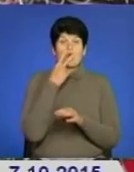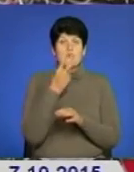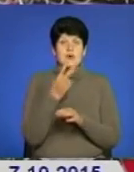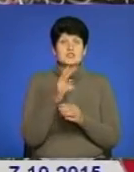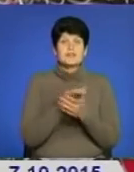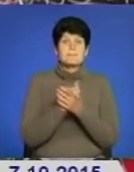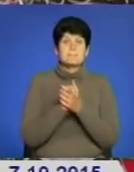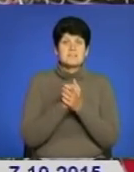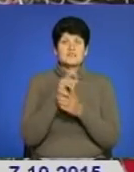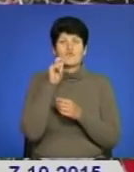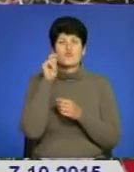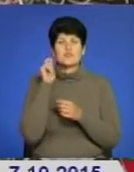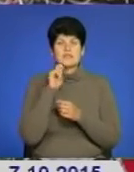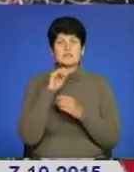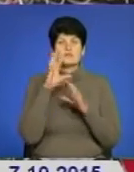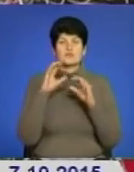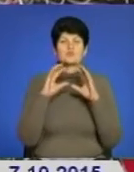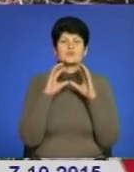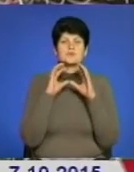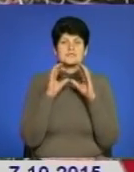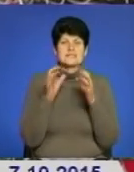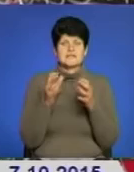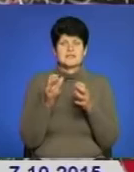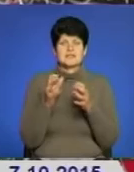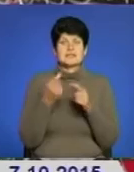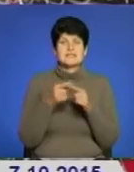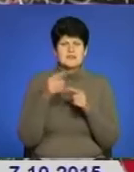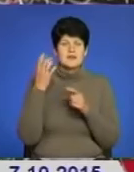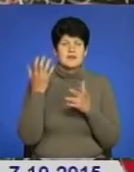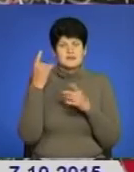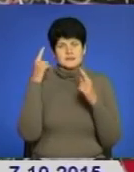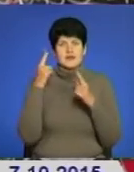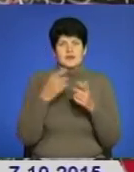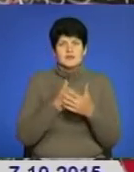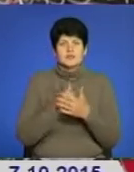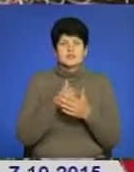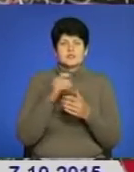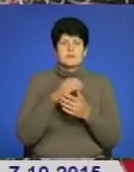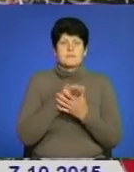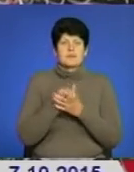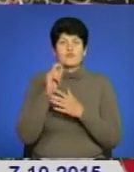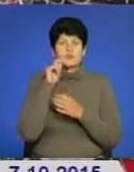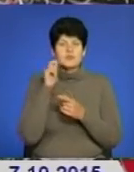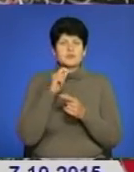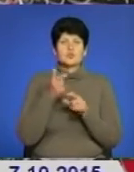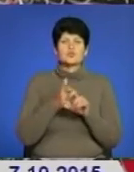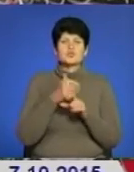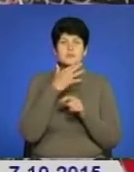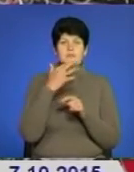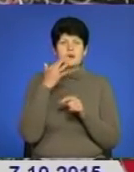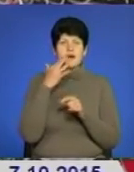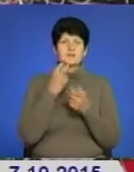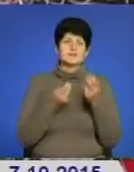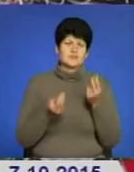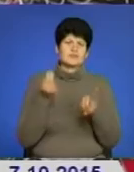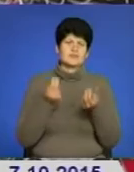мир, принаймні в Україні, і всьому світі це вже рожева мрія, але дуже прагне миру в Україні». Також дуже багато, можливо, і